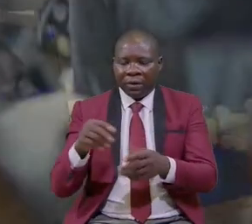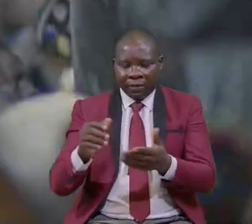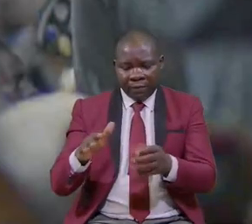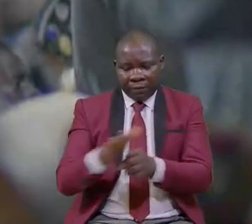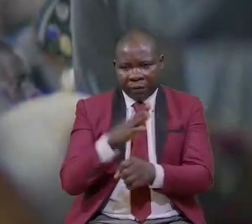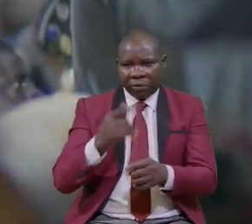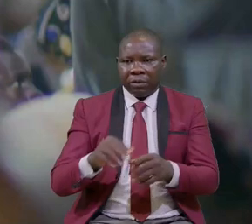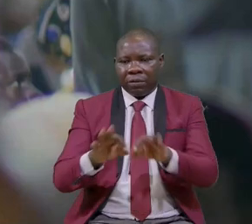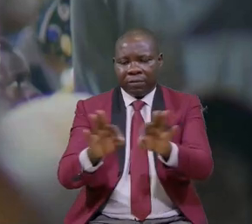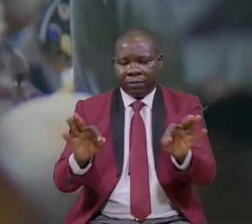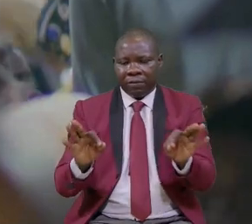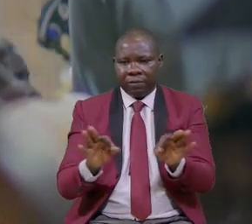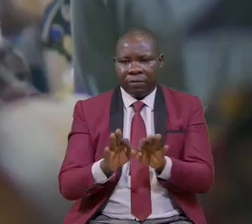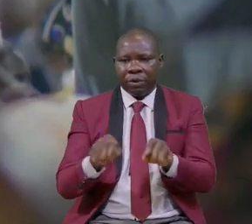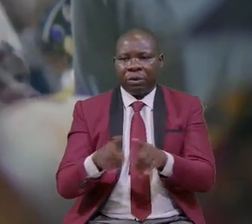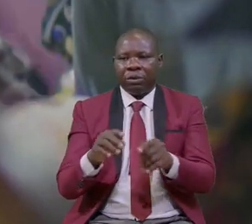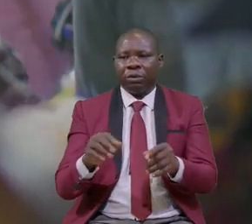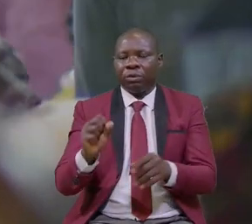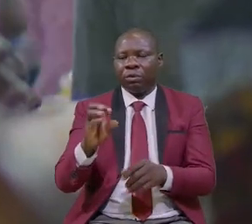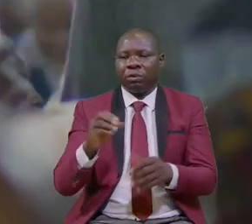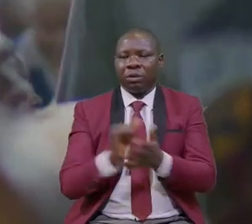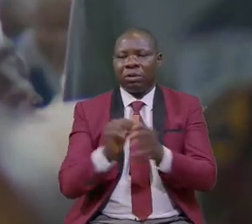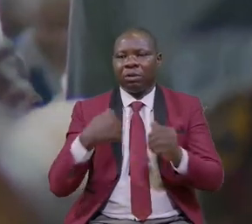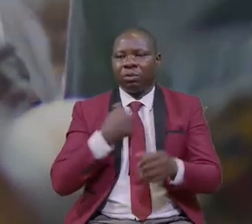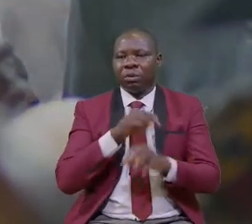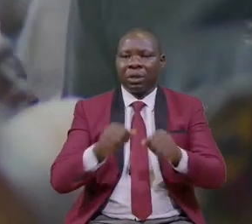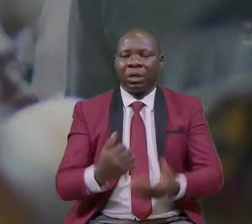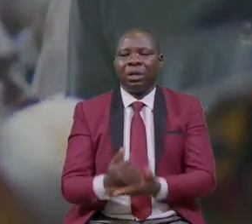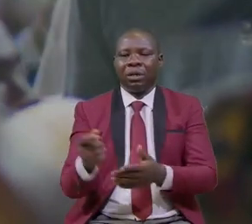remplir. Et nous allons vous aider dans votre marche avec Dieu.